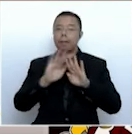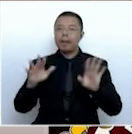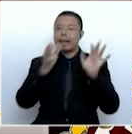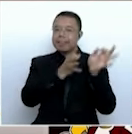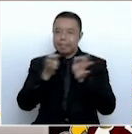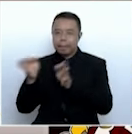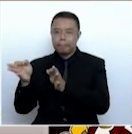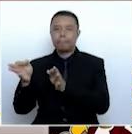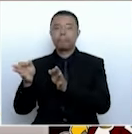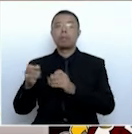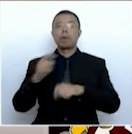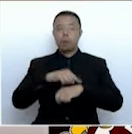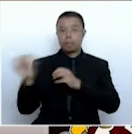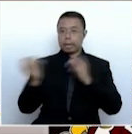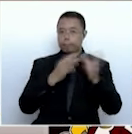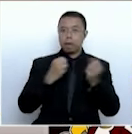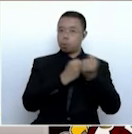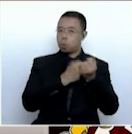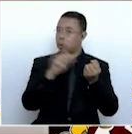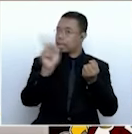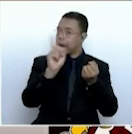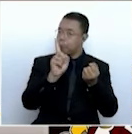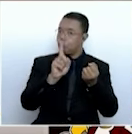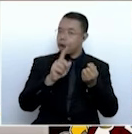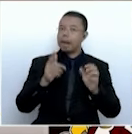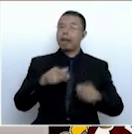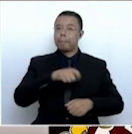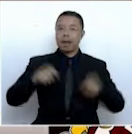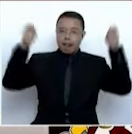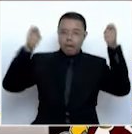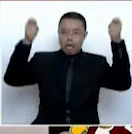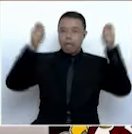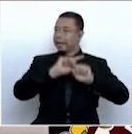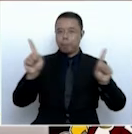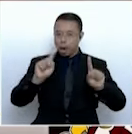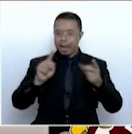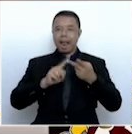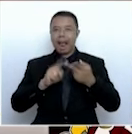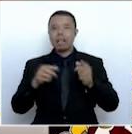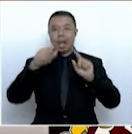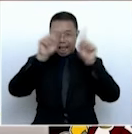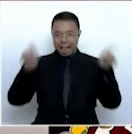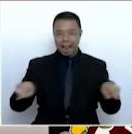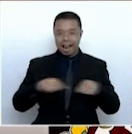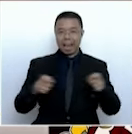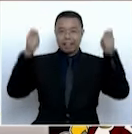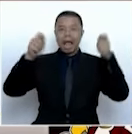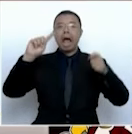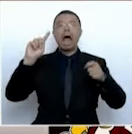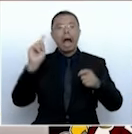debat berlangsung. Dalam debat, pendukung tidak diperkenankan membawa bahan kampanye dan alat peraga kampanye,